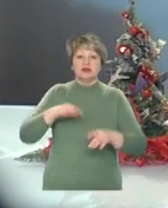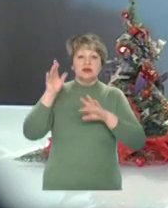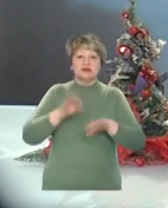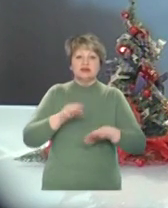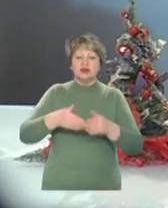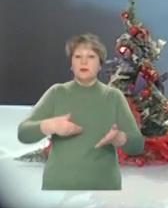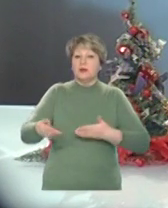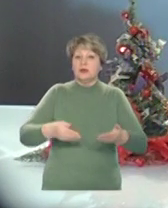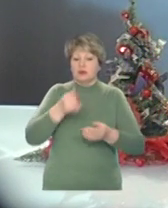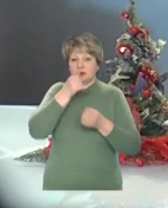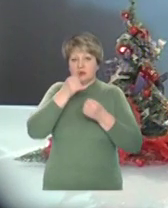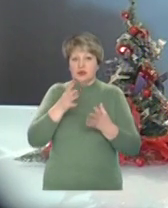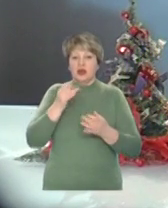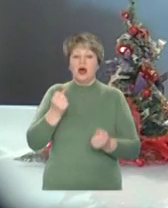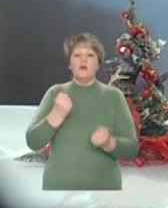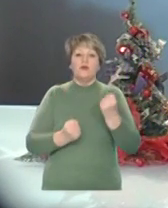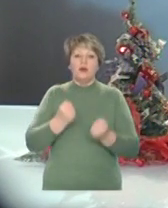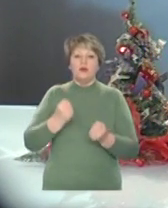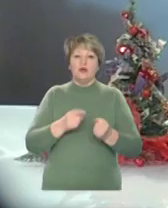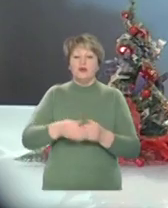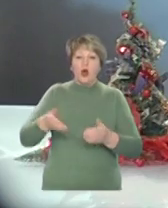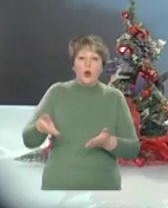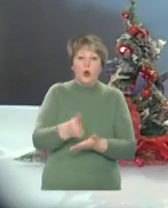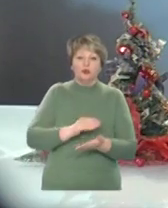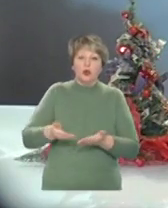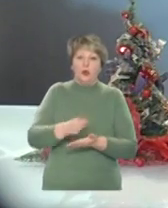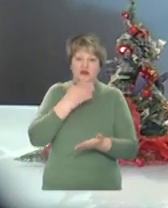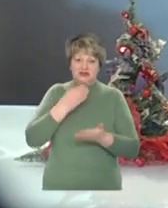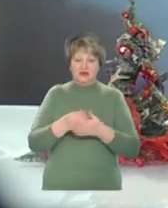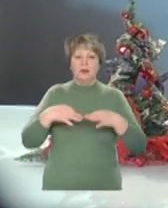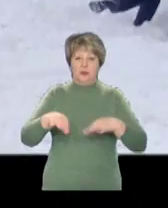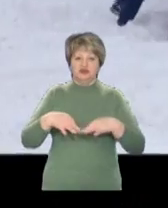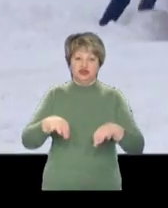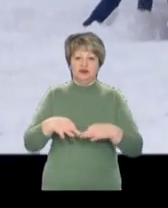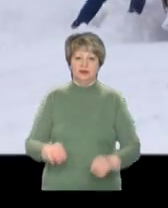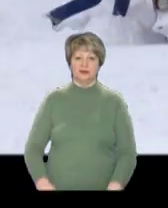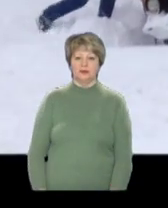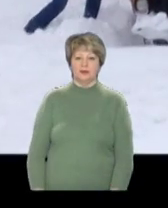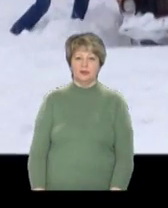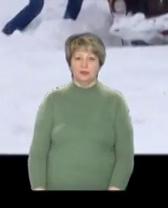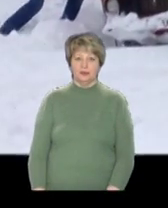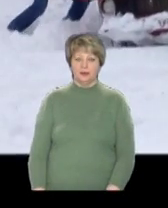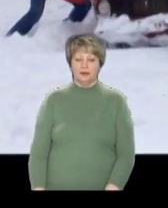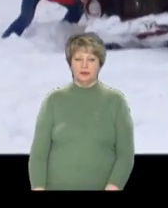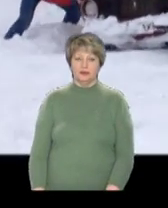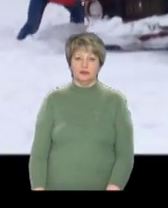пішоходи не могли ходити тротуарами, а водії буквально відкопували свої машини.